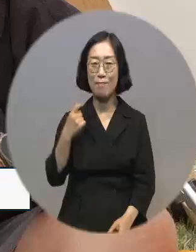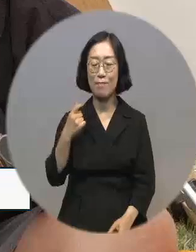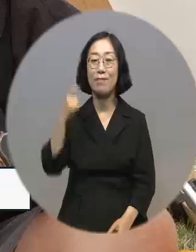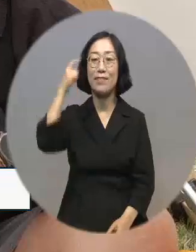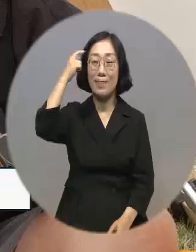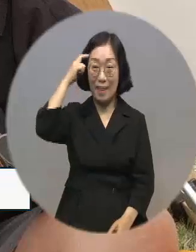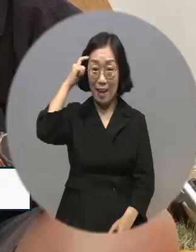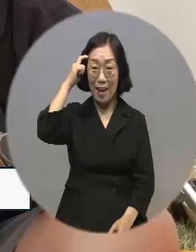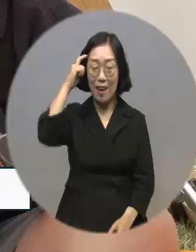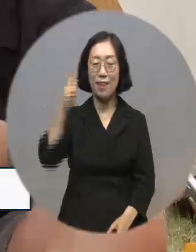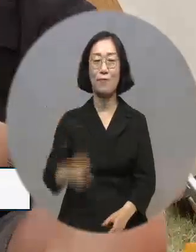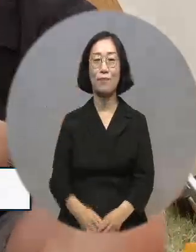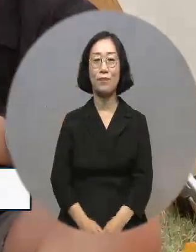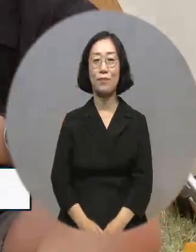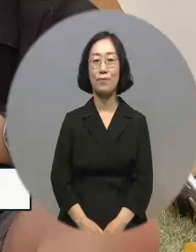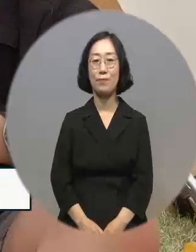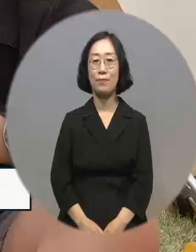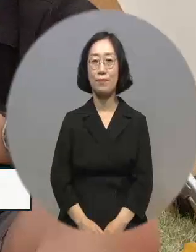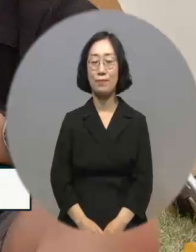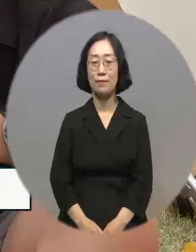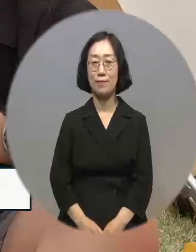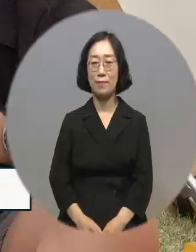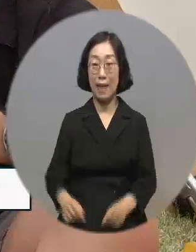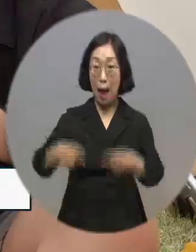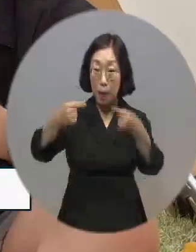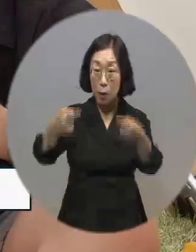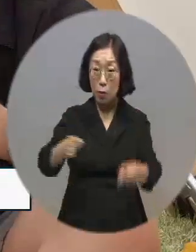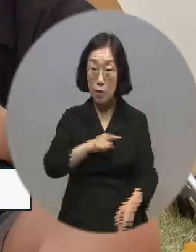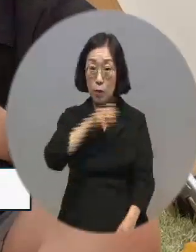생각이 들었거든요. 참여하면서 제일 좋았던 건